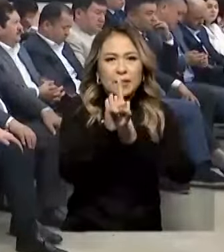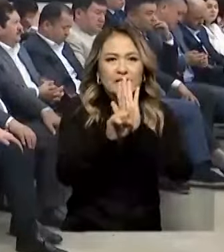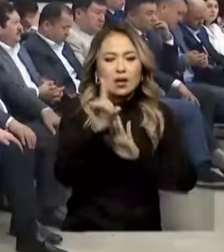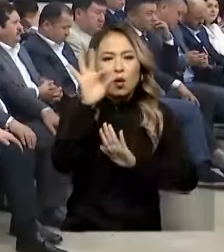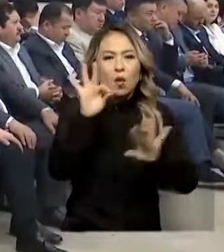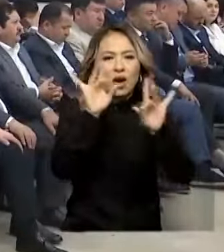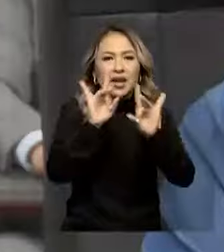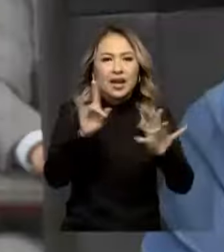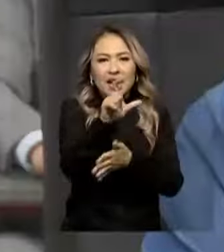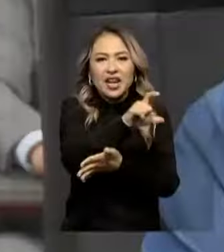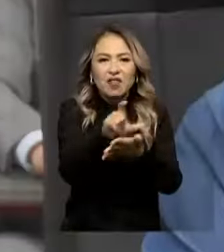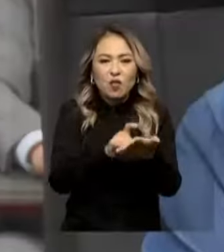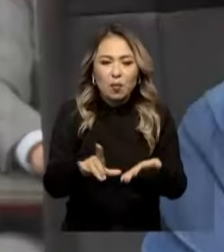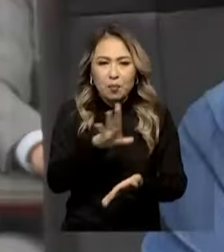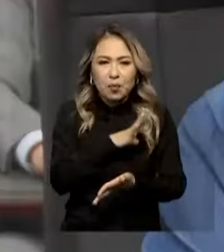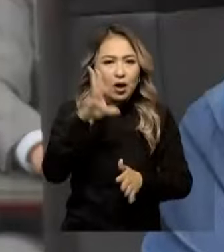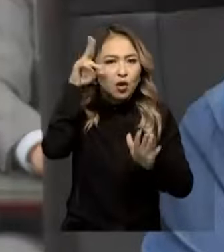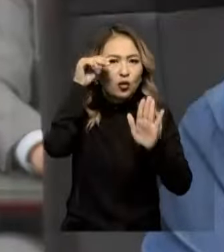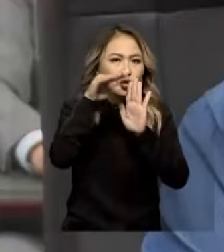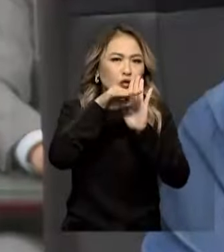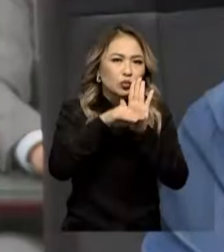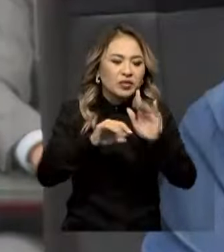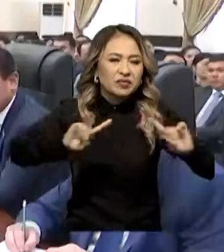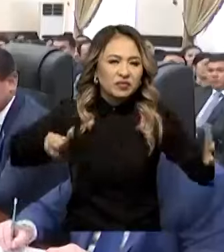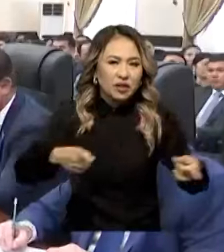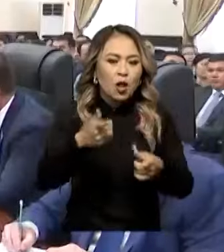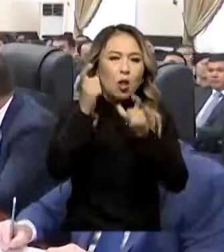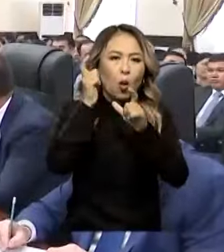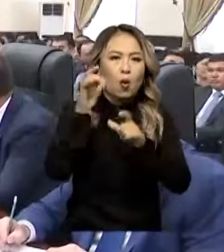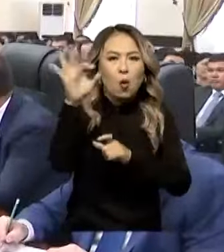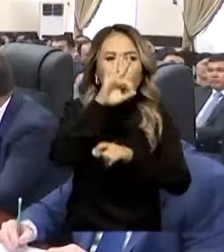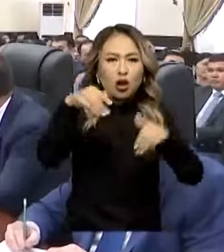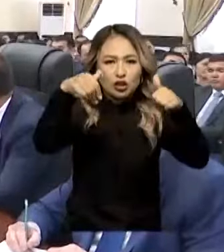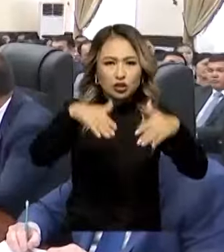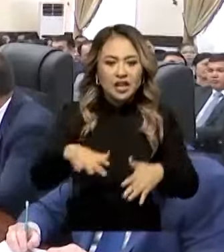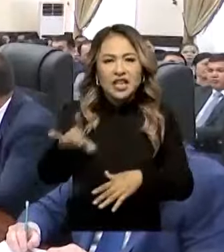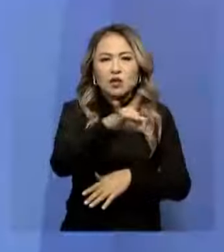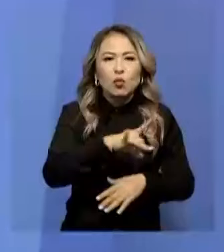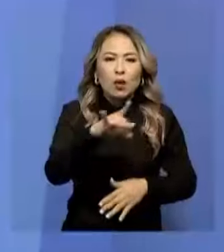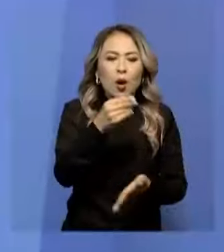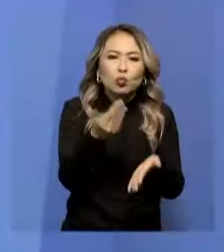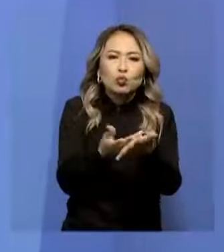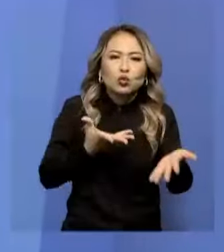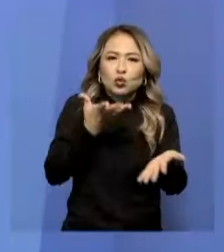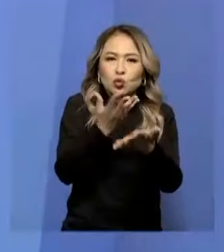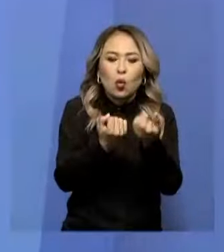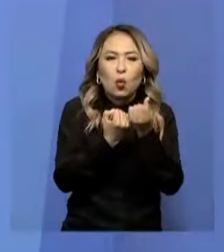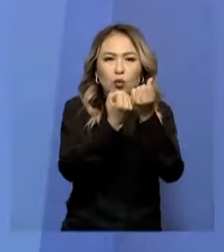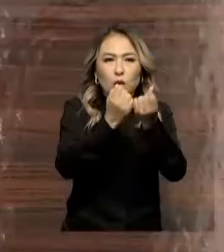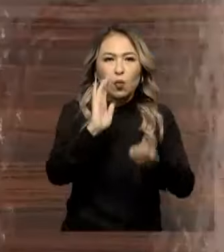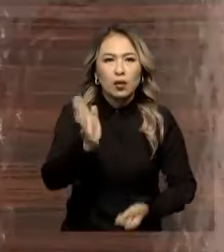айтып, реформаларға тоқталды. Ал күн тәртібіндегі инфрақұрылым мен логистика мәселесін шешуге республикалық бюджеттен қолдау болатын